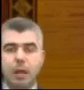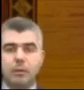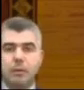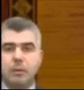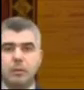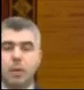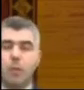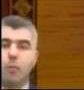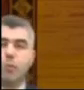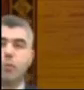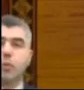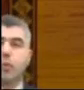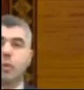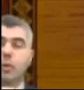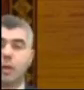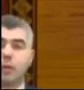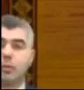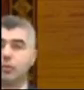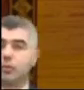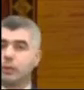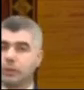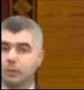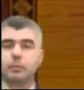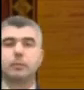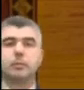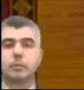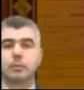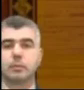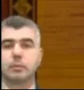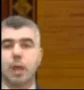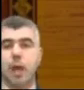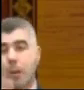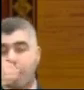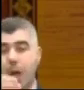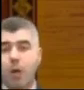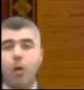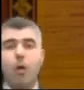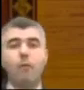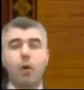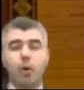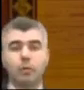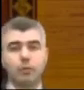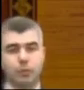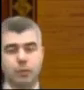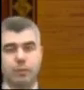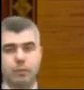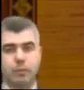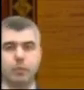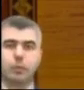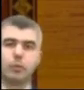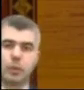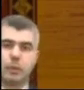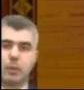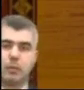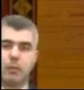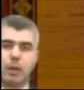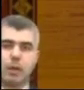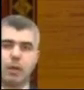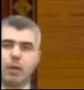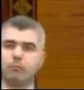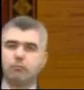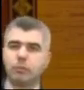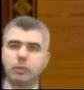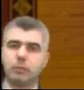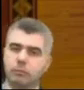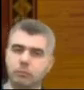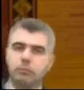هذه الفترة هي حافلة بالمسؤولية وبالأمل الجديد. المغرب وفرنسا من مصيرهما